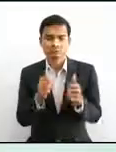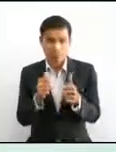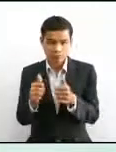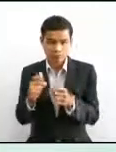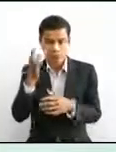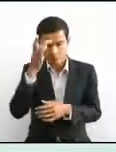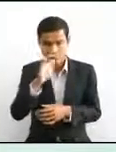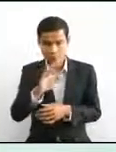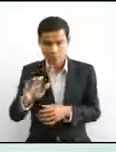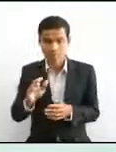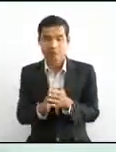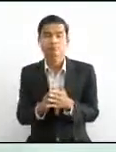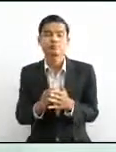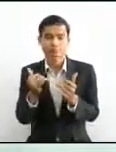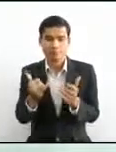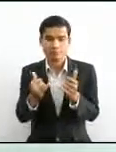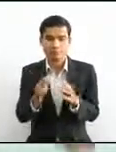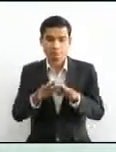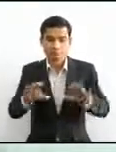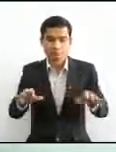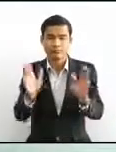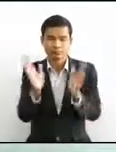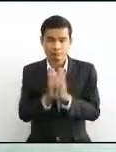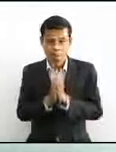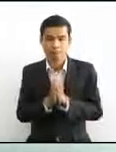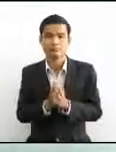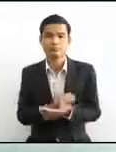bụi cài mình tên con ta là con tặng ở khnía tiếc đây